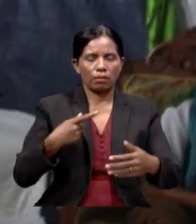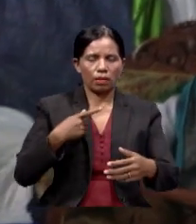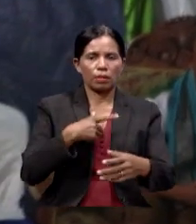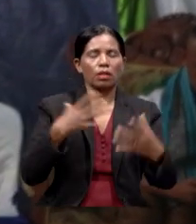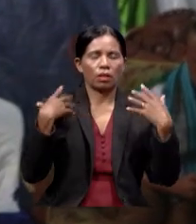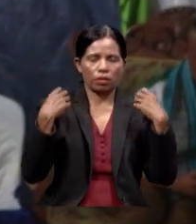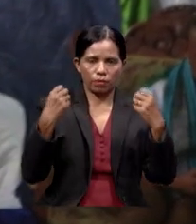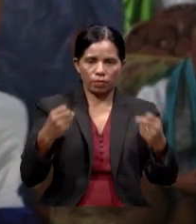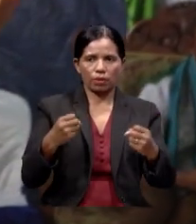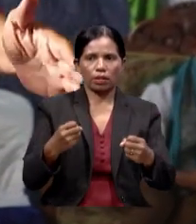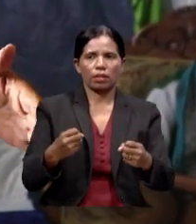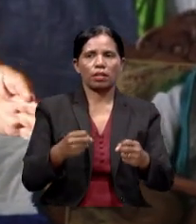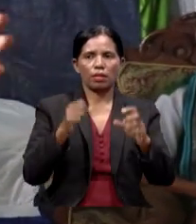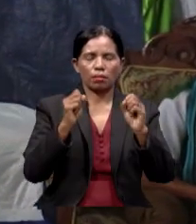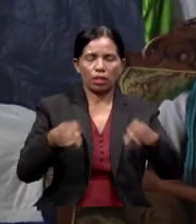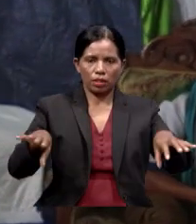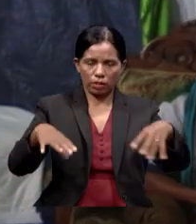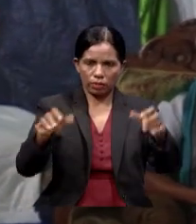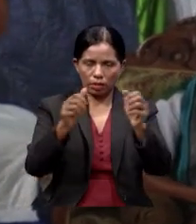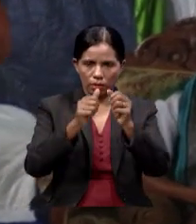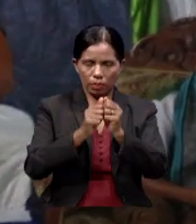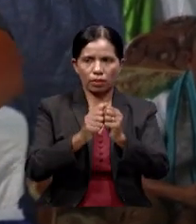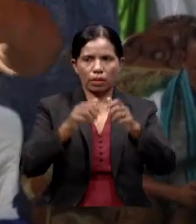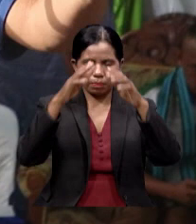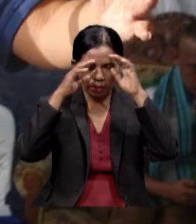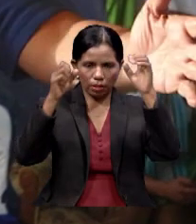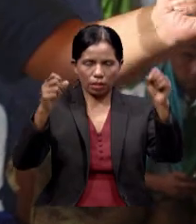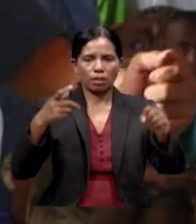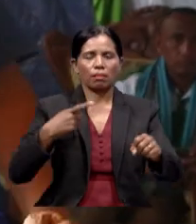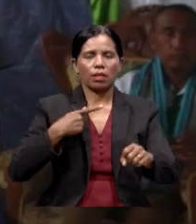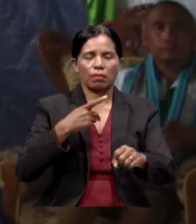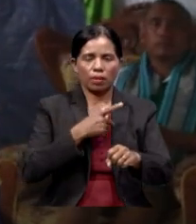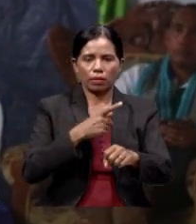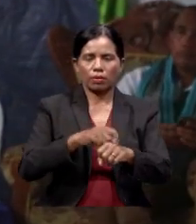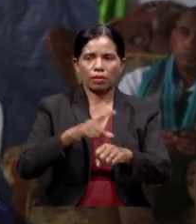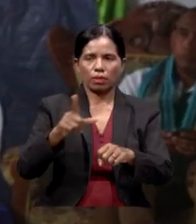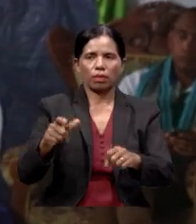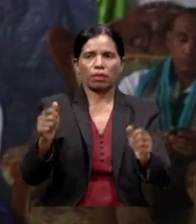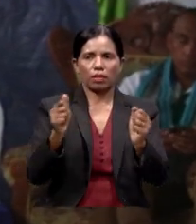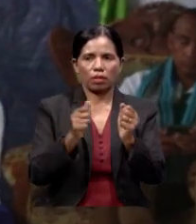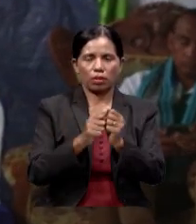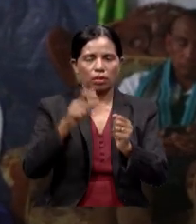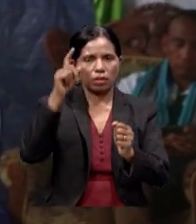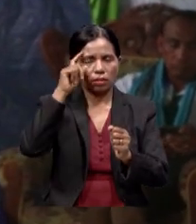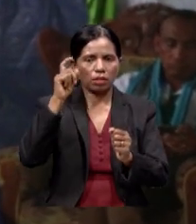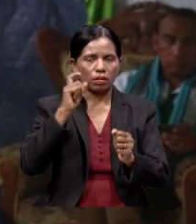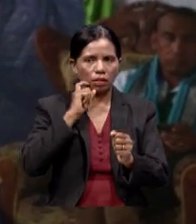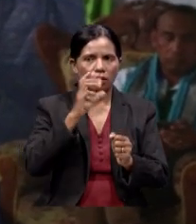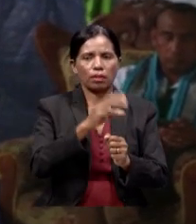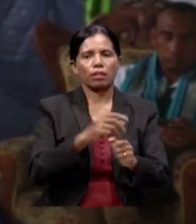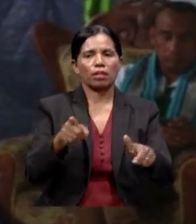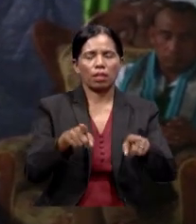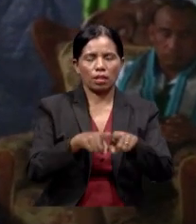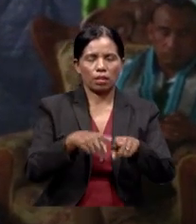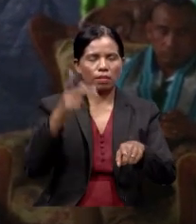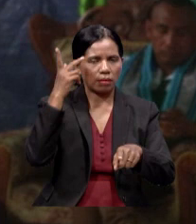forte, non è bel servizio a moto presidente parlamento, no, ma un bot kai rala si anano Gusmao, ma sa primero